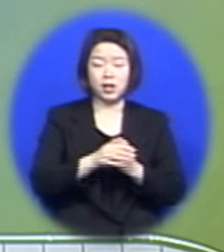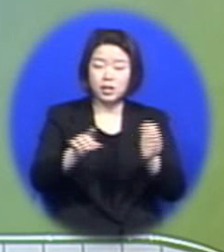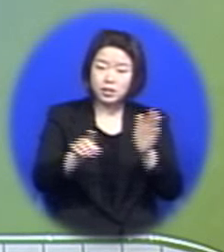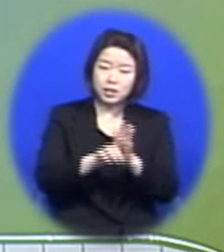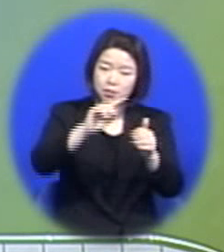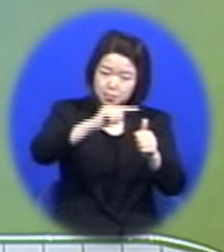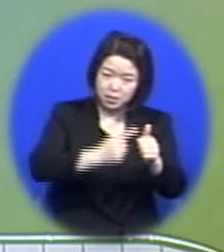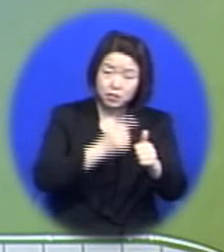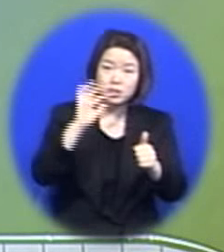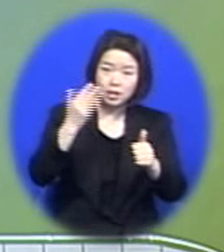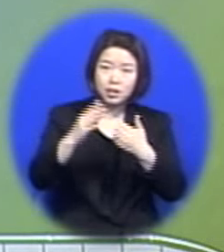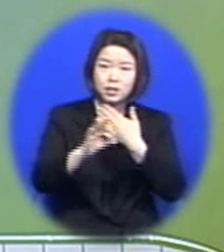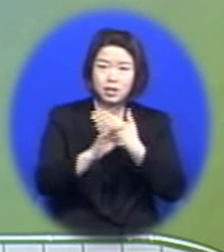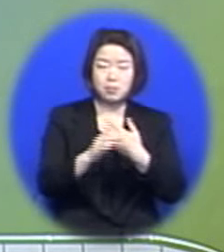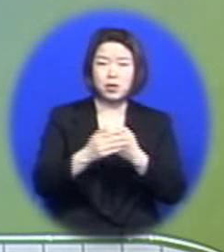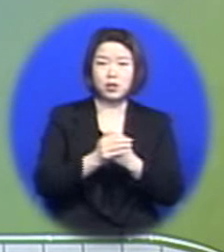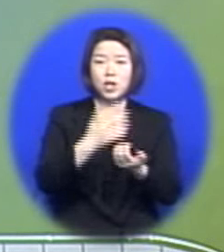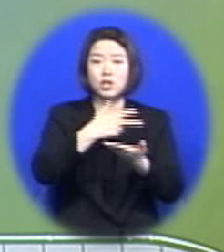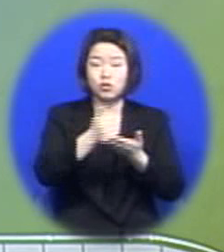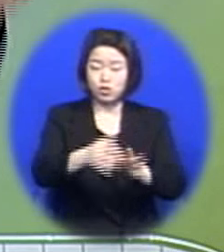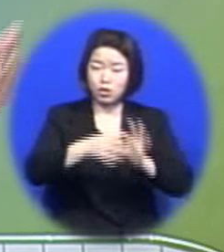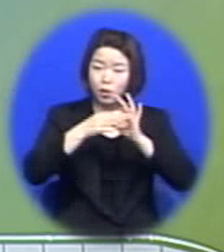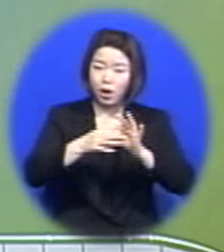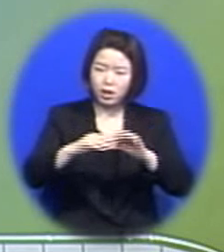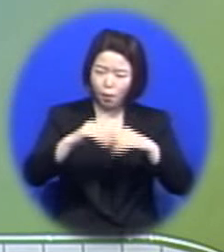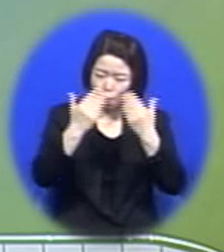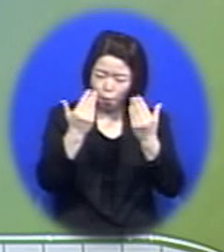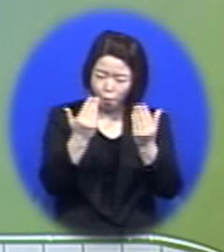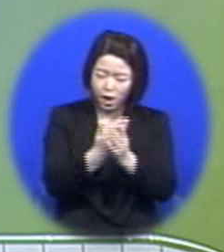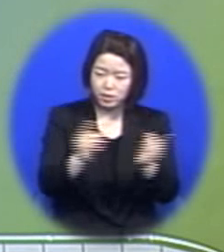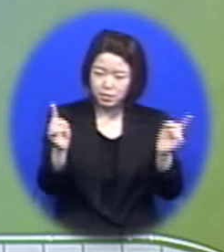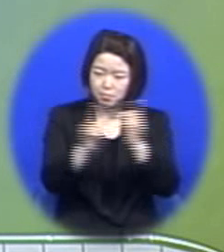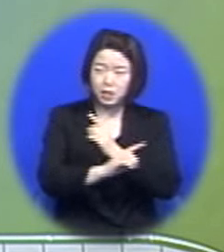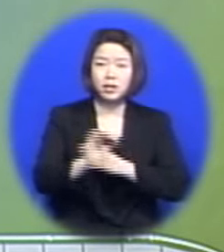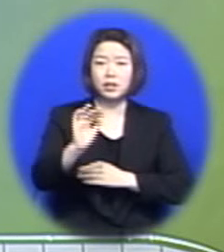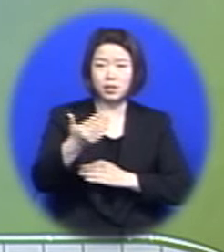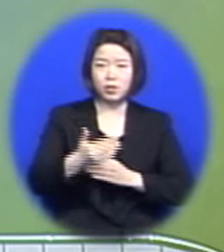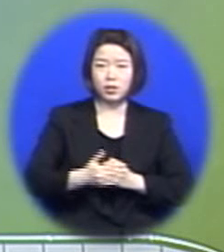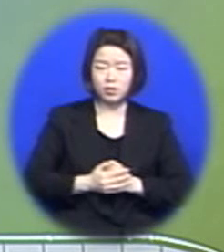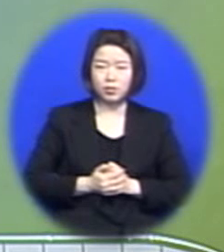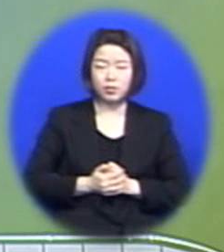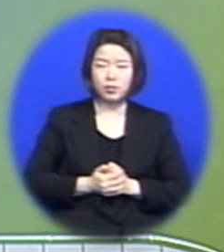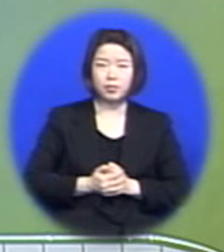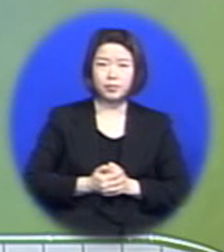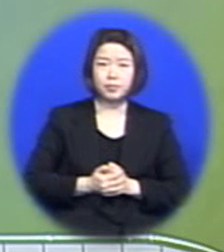되면 주님과의 관계는 완전히 달라져 버립니다.